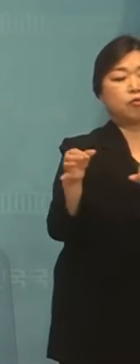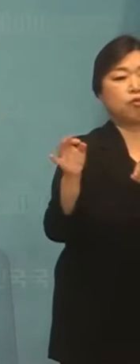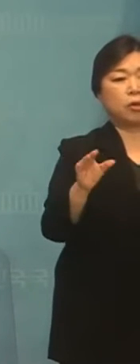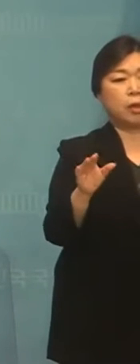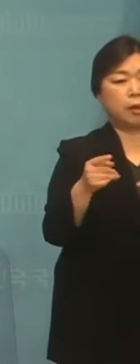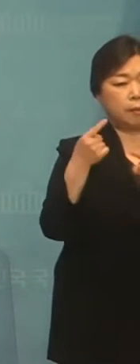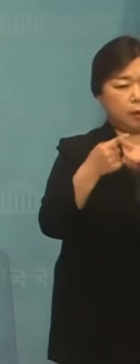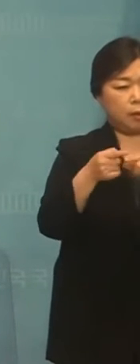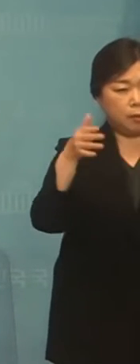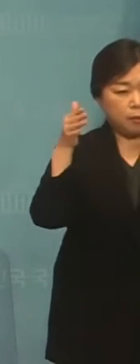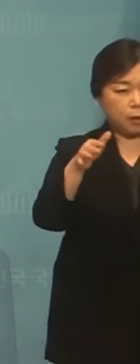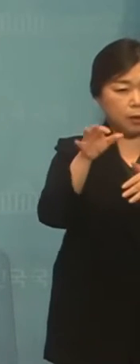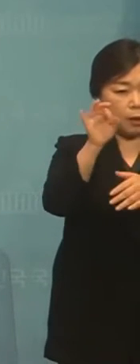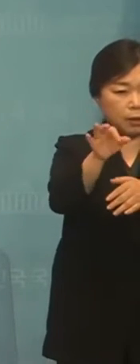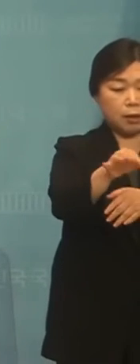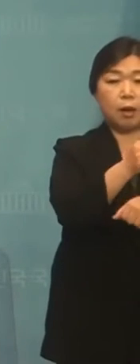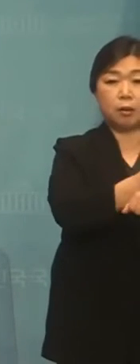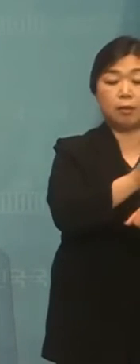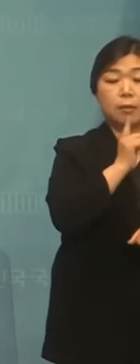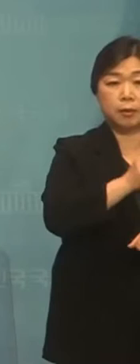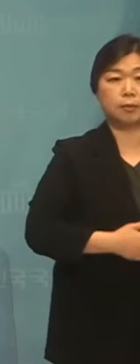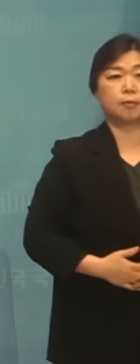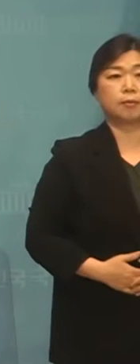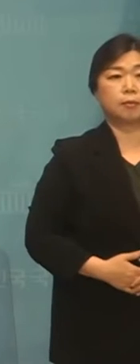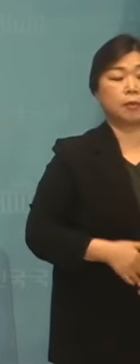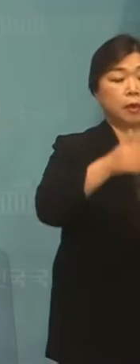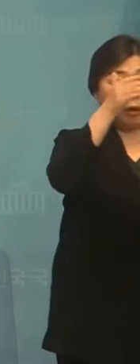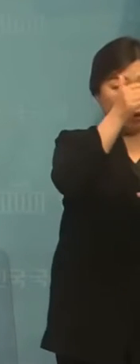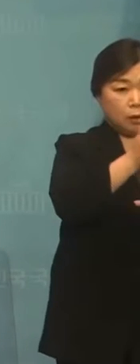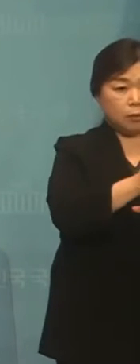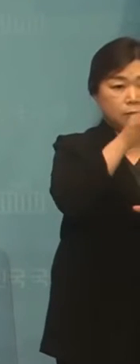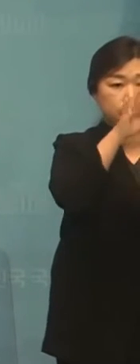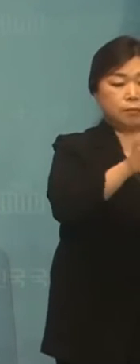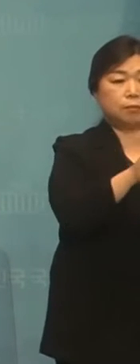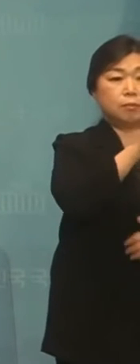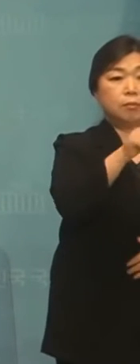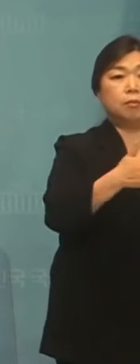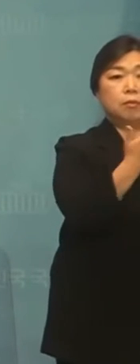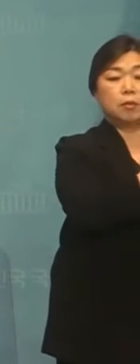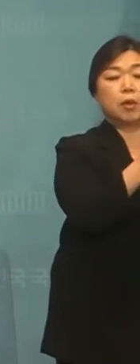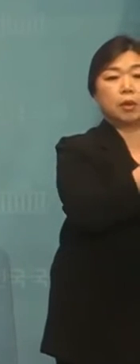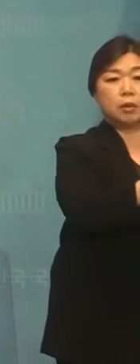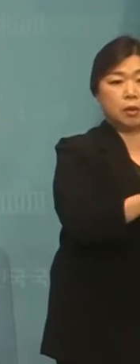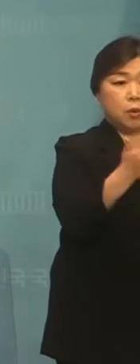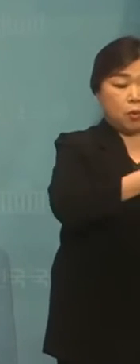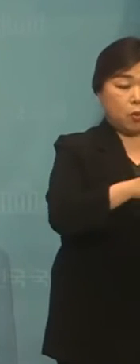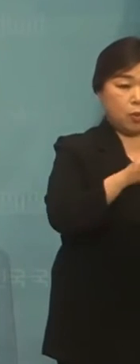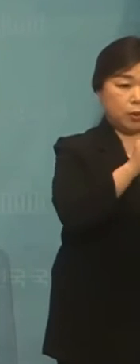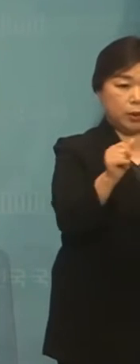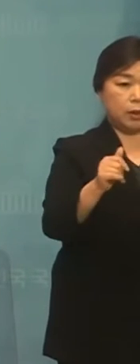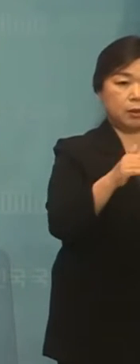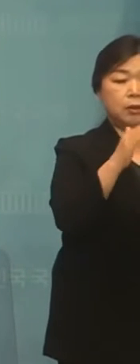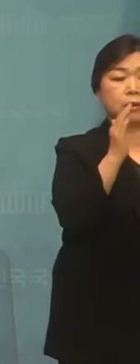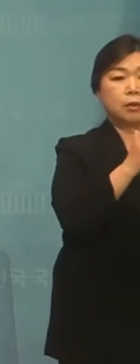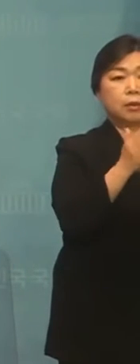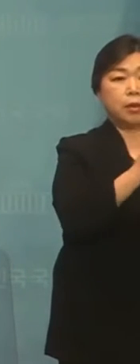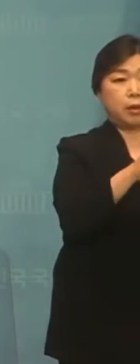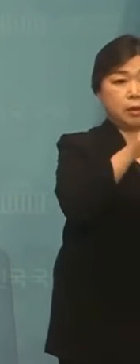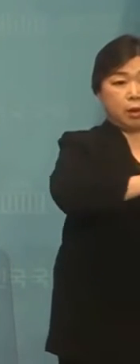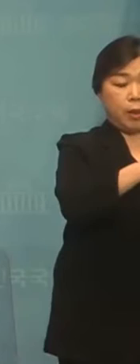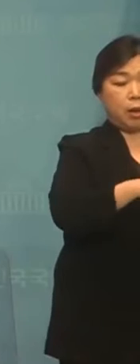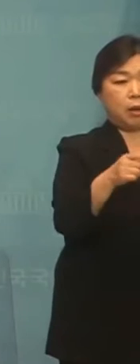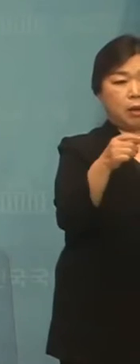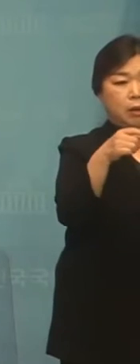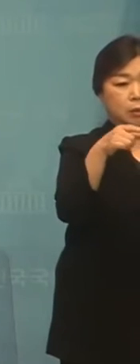투기의 표적으로 삼는다고 합니다. 결과적으로 박형준 일가는 공공 택지 개발 사업 대상지 주변